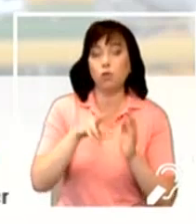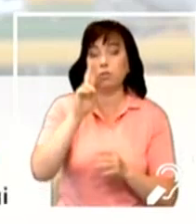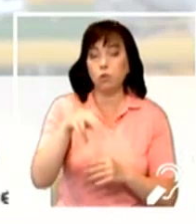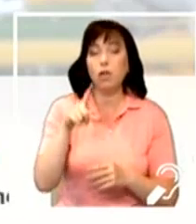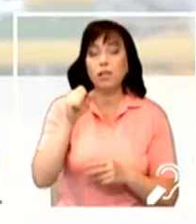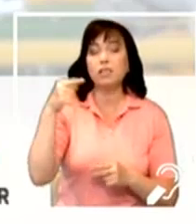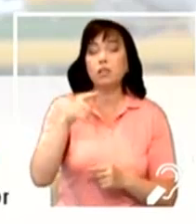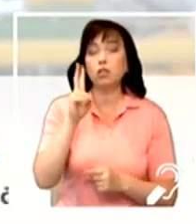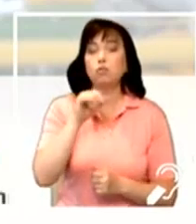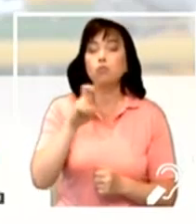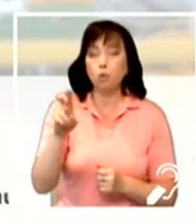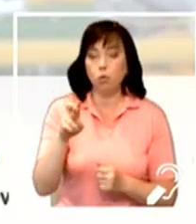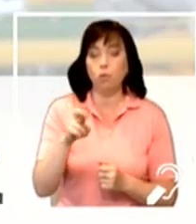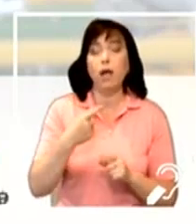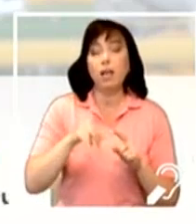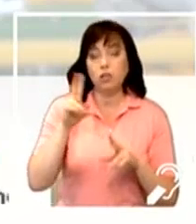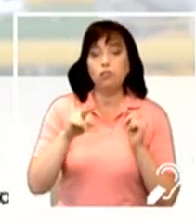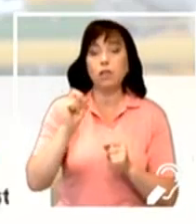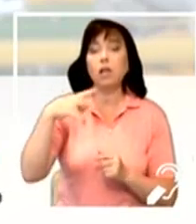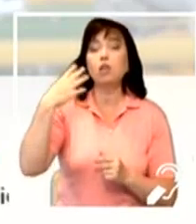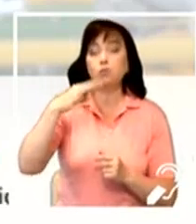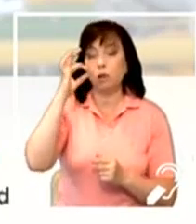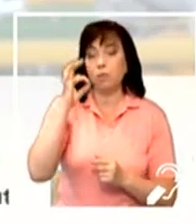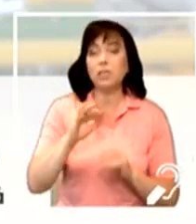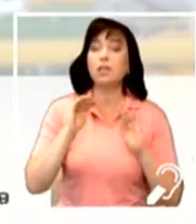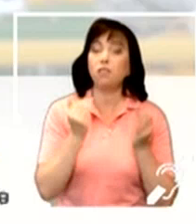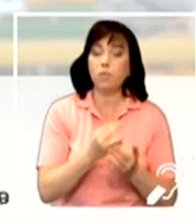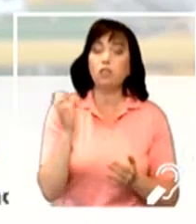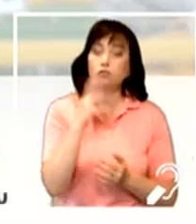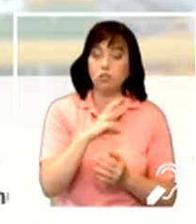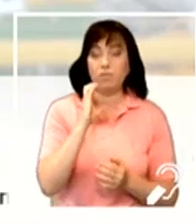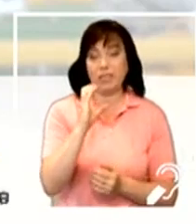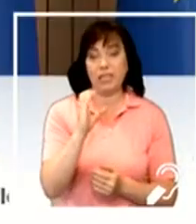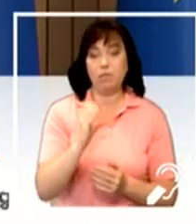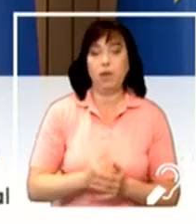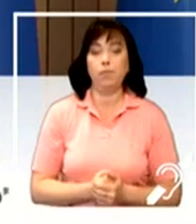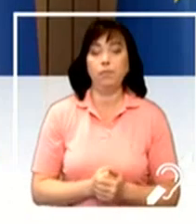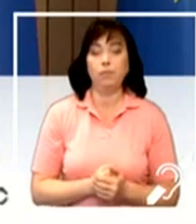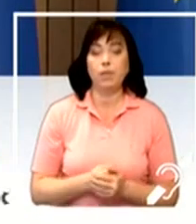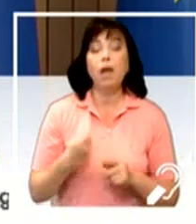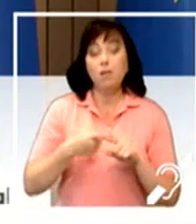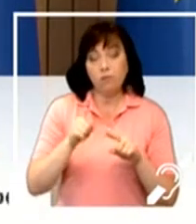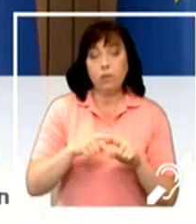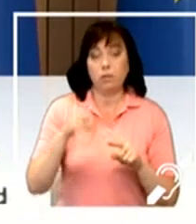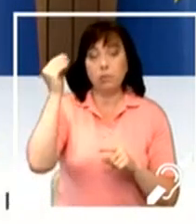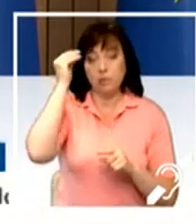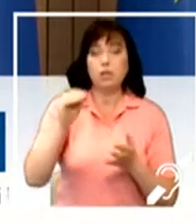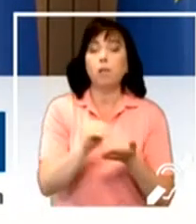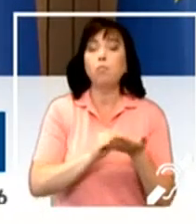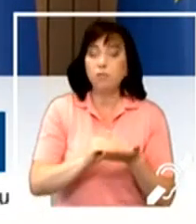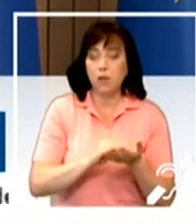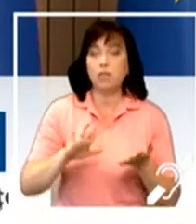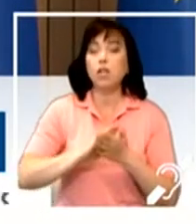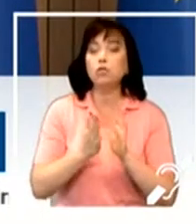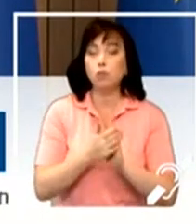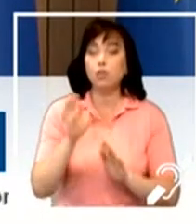pentru 1000 de metri cubi de gaz, cu peste 40% mai puțin decât în luna septembrie. În acest sens, se repetă